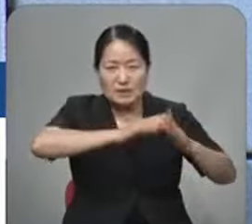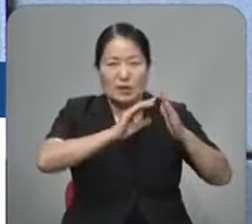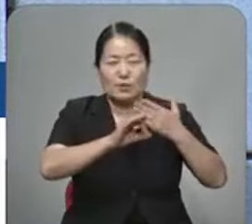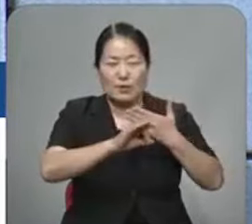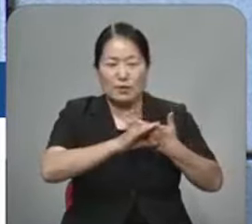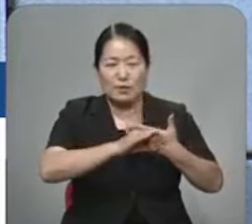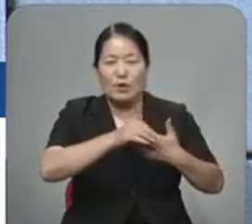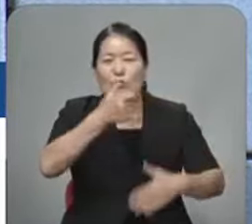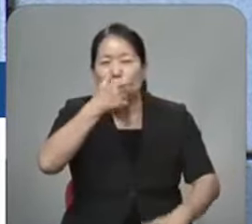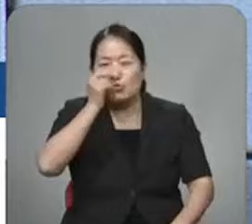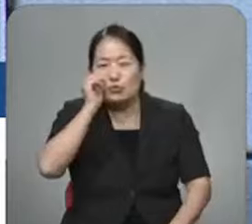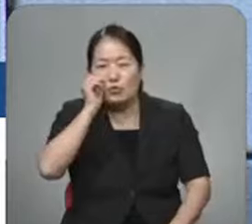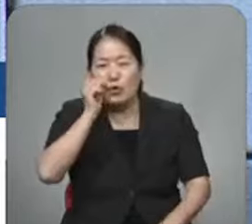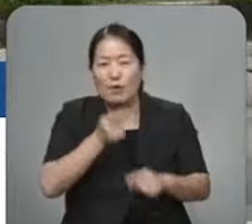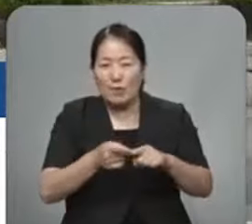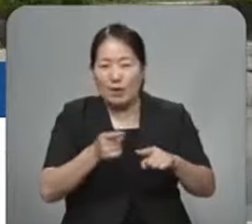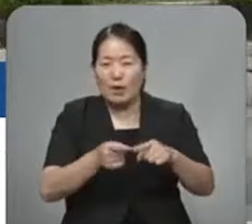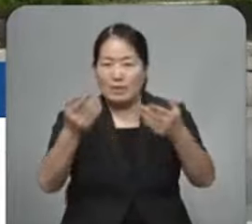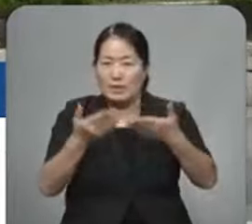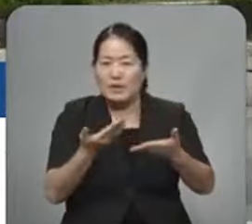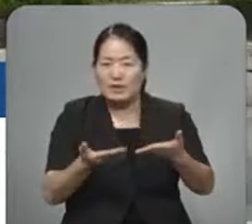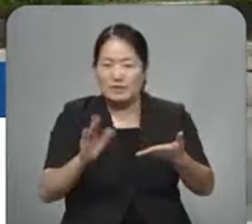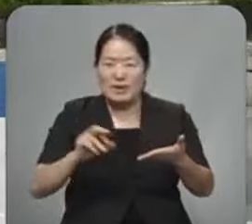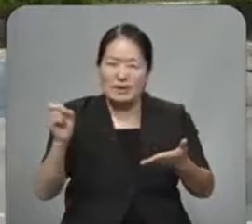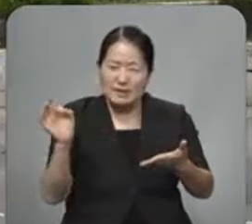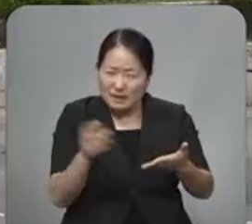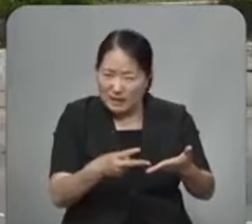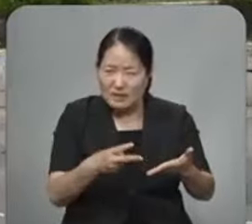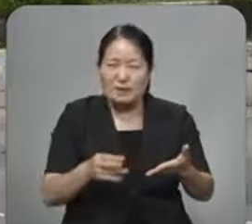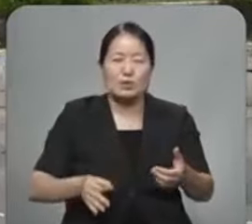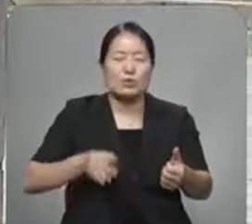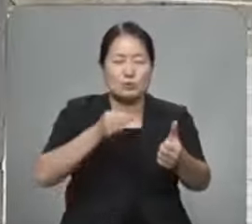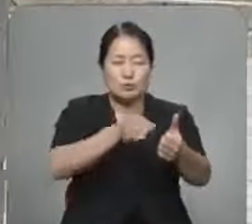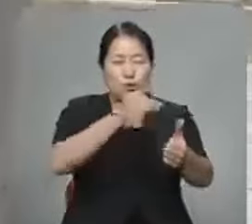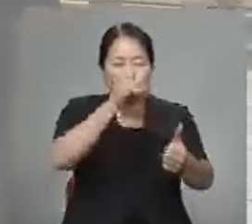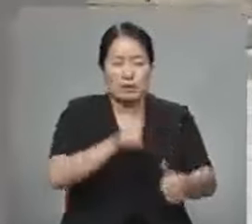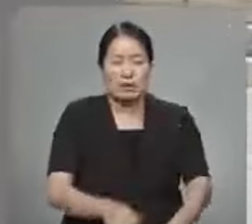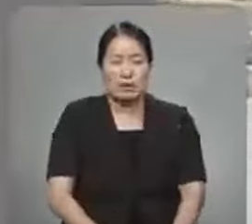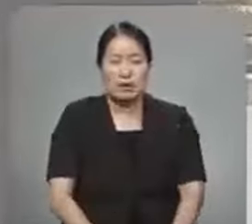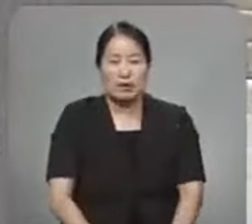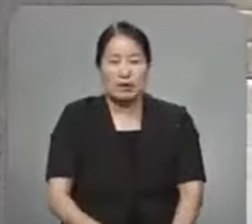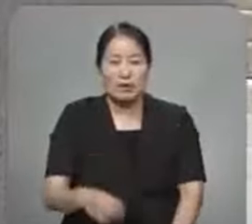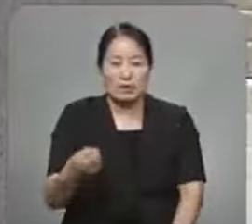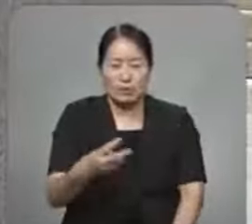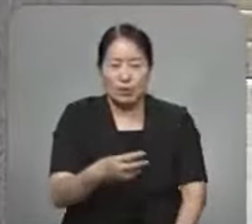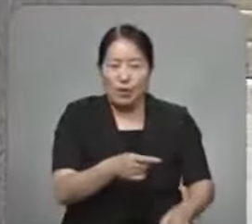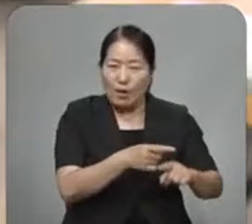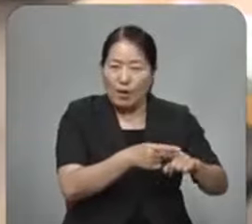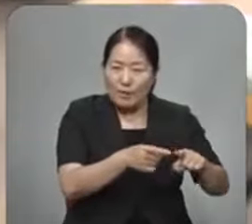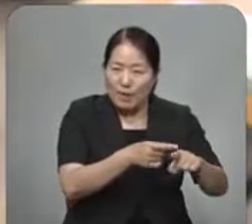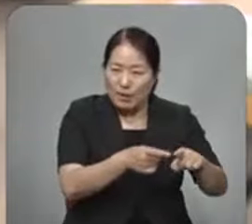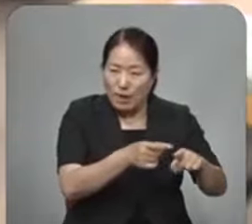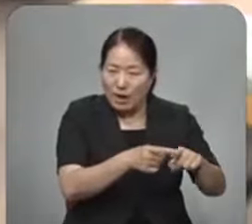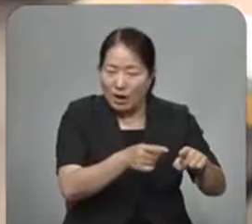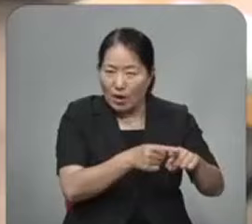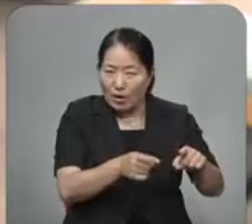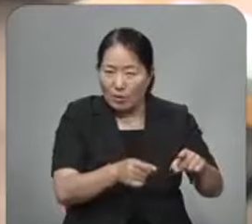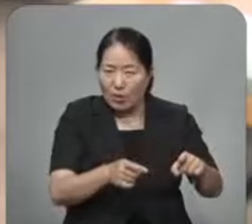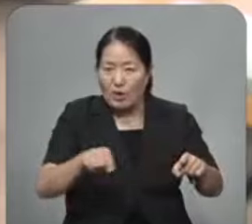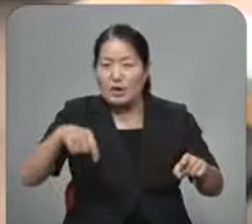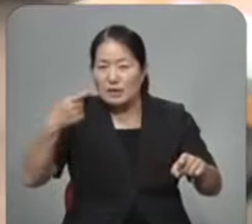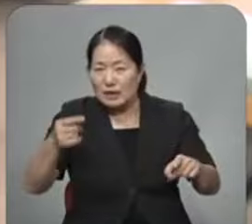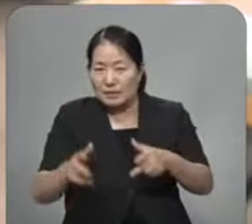또 편성할 수밖에 없는 게다가 사업 시작부터 평가를 거쳐 차기 사업 예산 반영까지